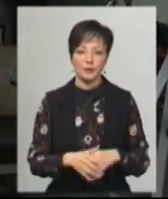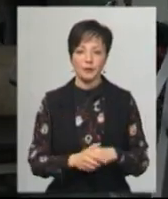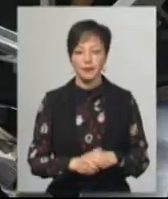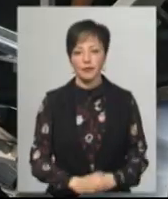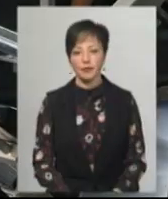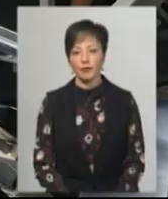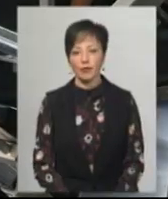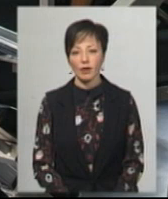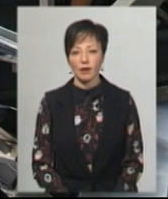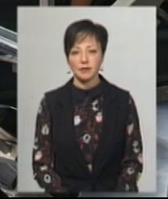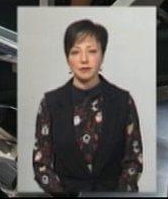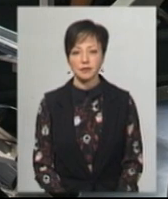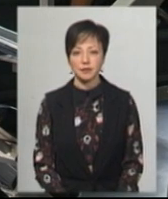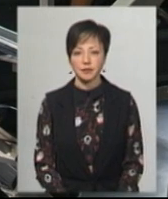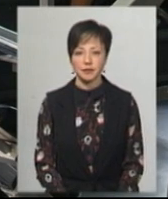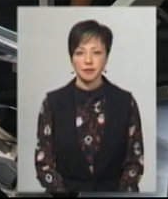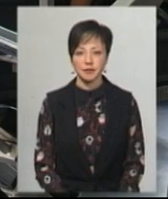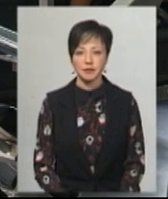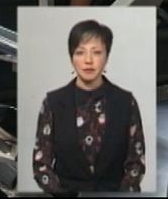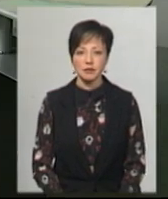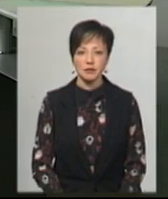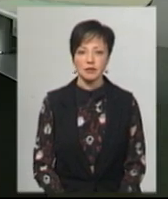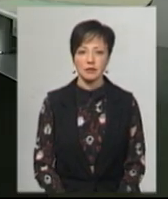Дем'ян Цегольник. Новини на Суспільному. Хмельницький.